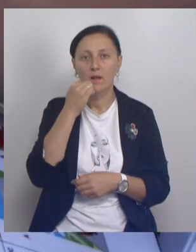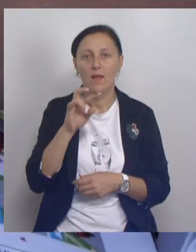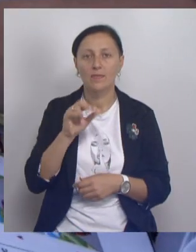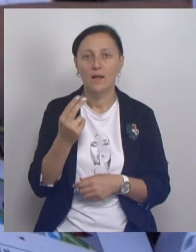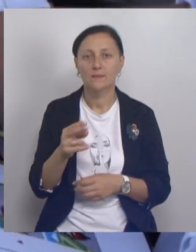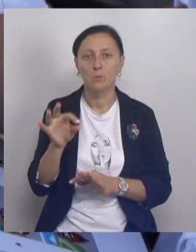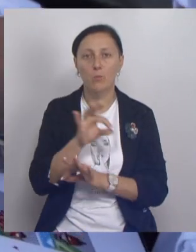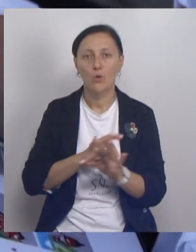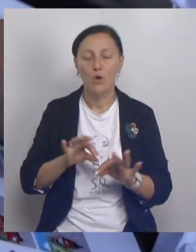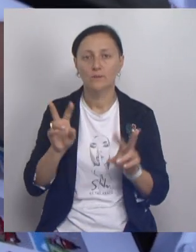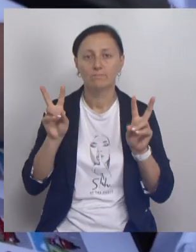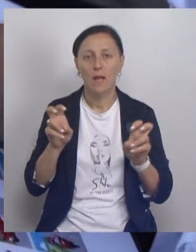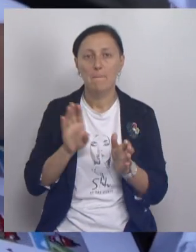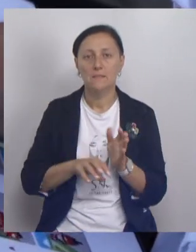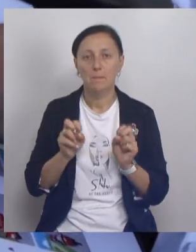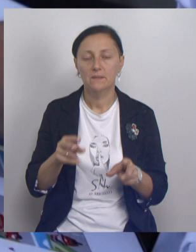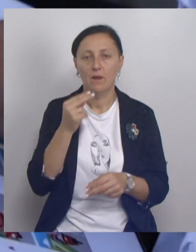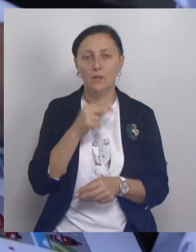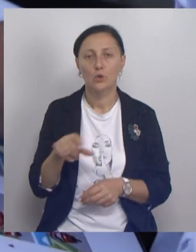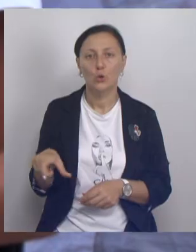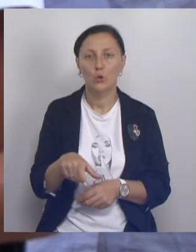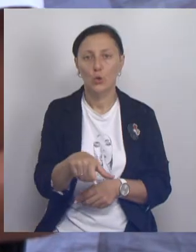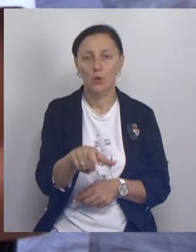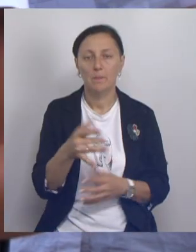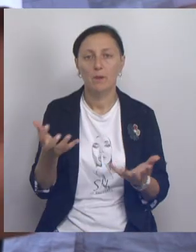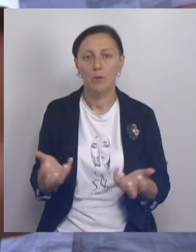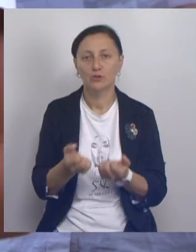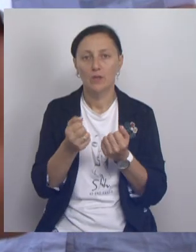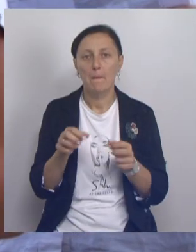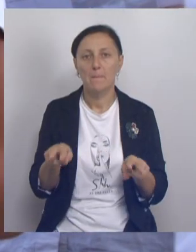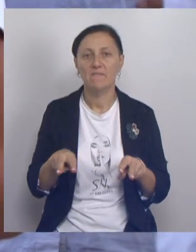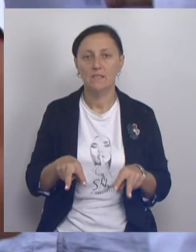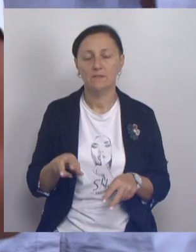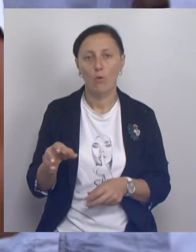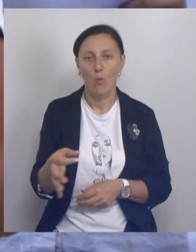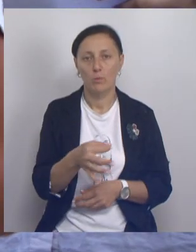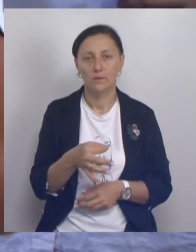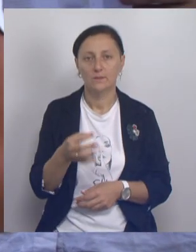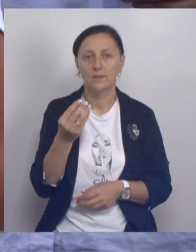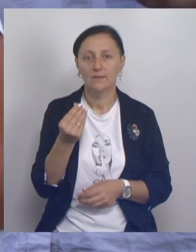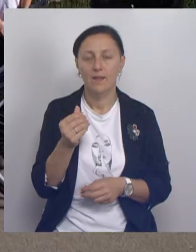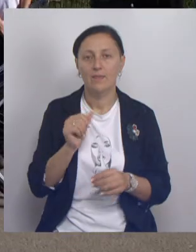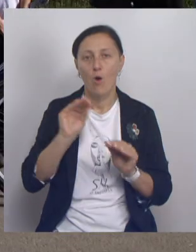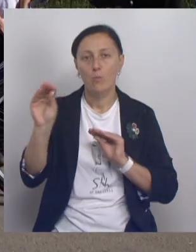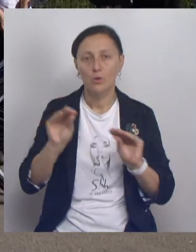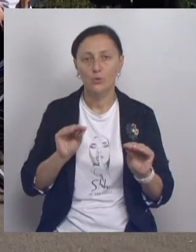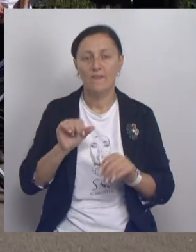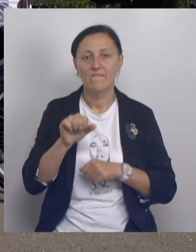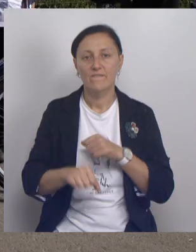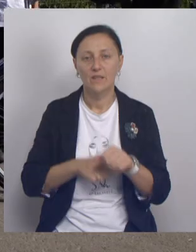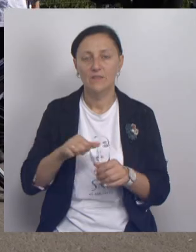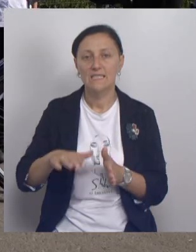национальному проекту «Безопасные качественные дороги» и при поддержке правительства области. Средства на оборудование, а также